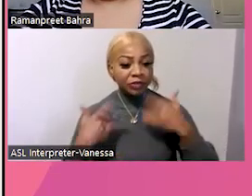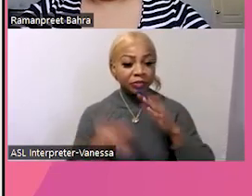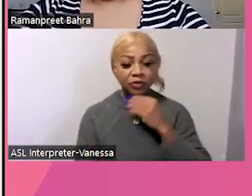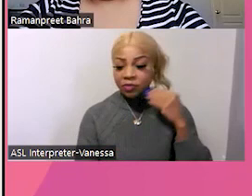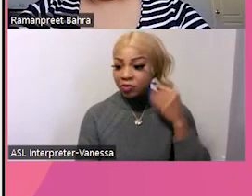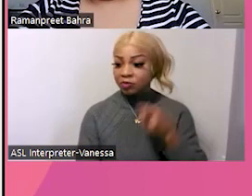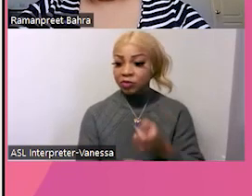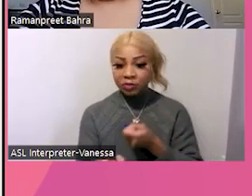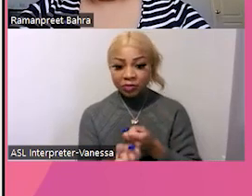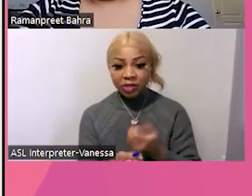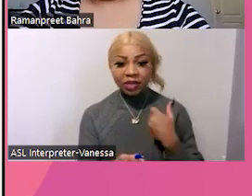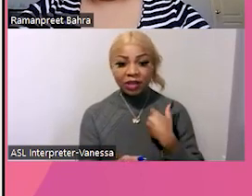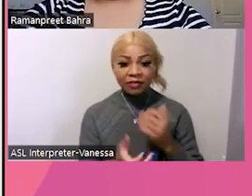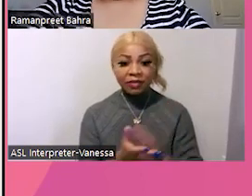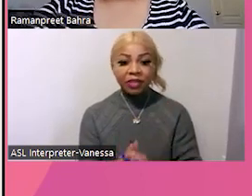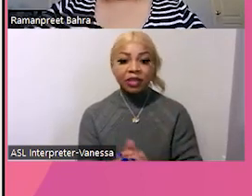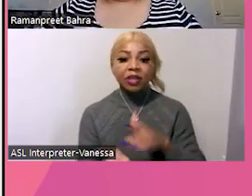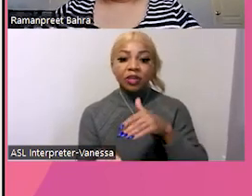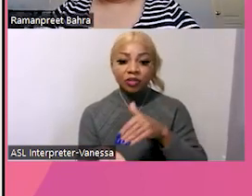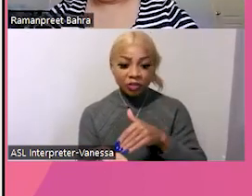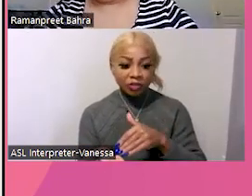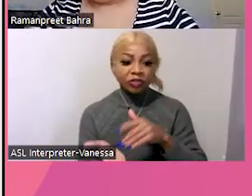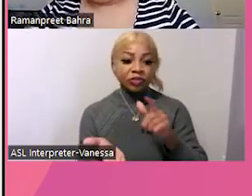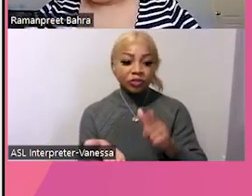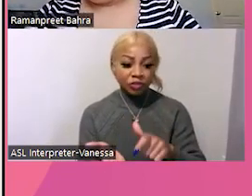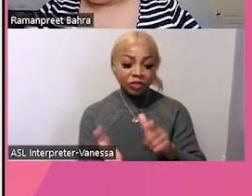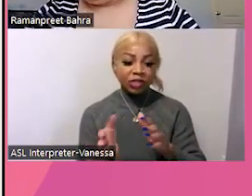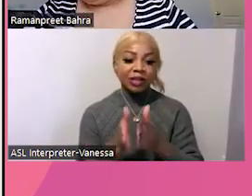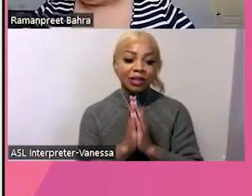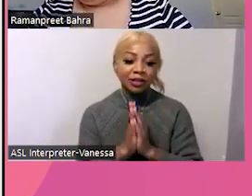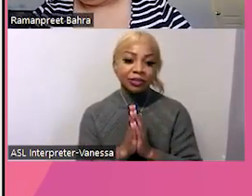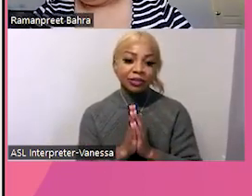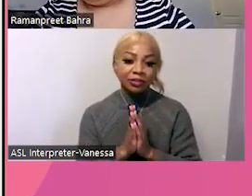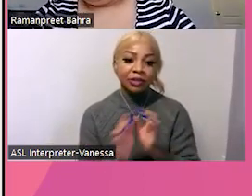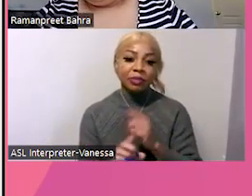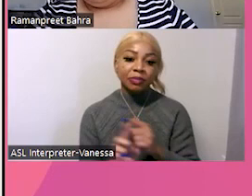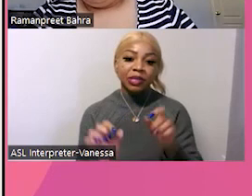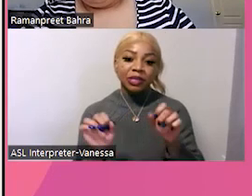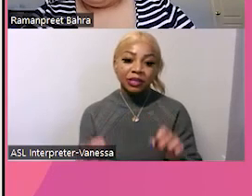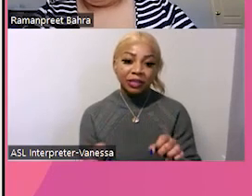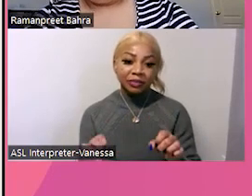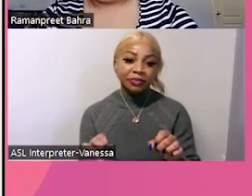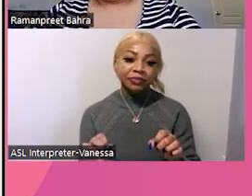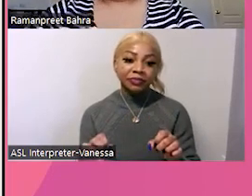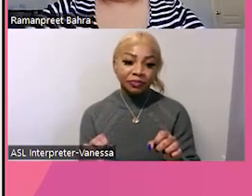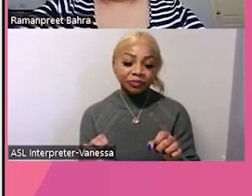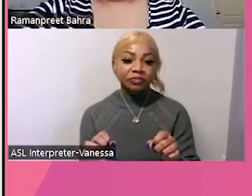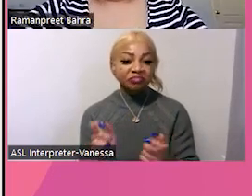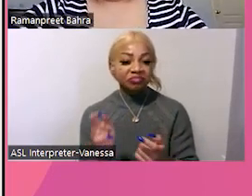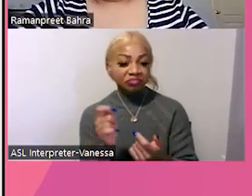qui se passe? Est-ce que tu as donc des soutiens, des éléments que le médecin